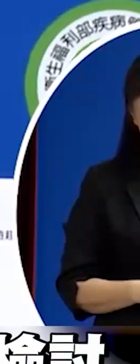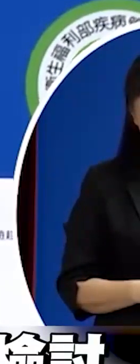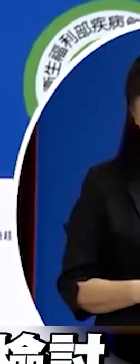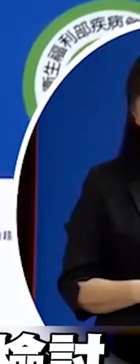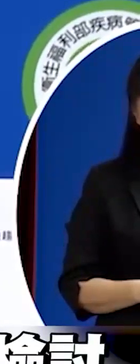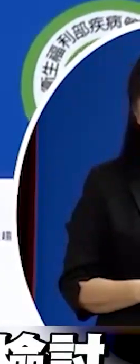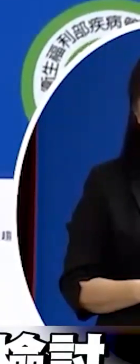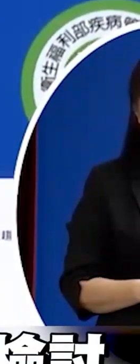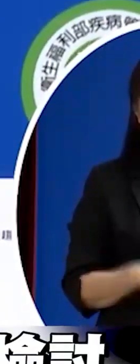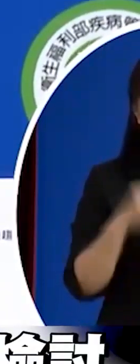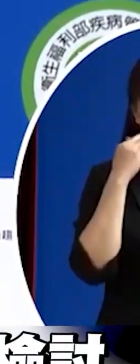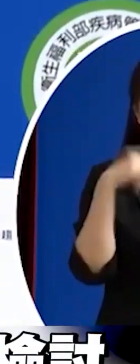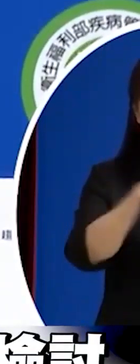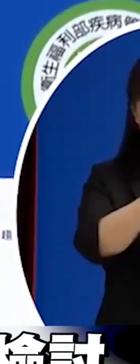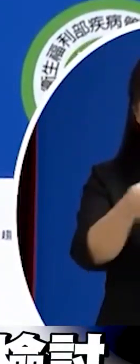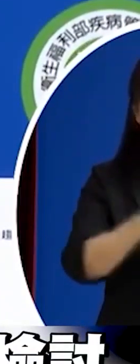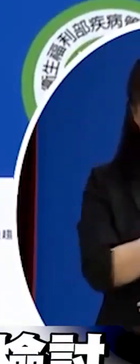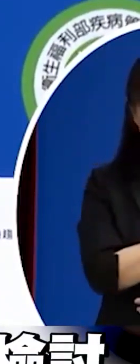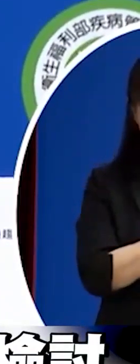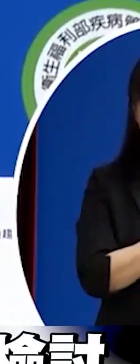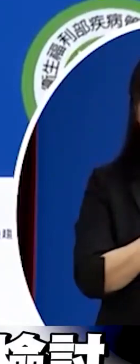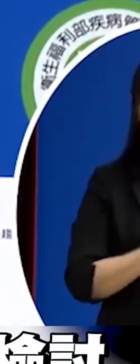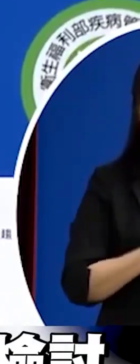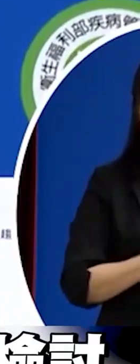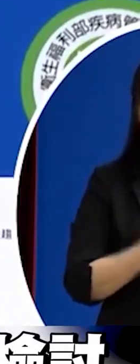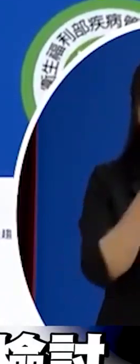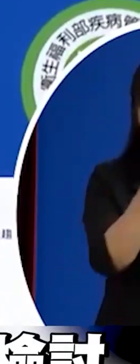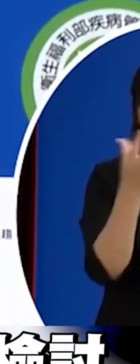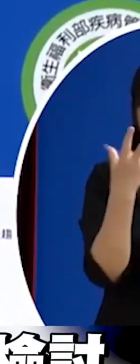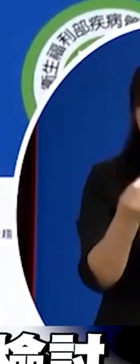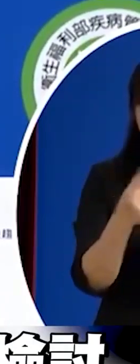那这些没有好好做事情的，应该要检讨。